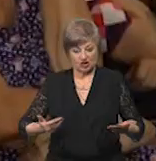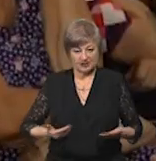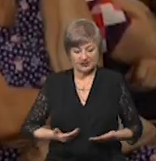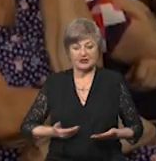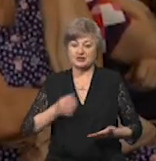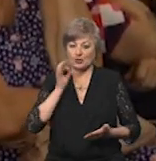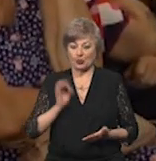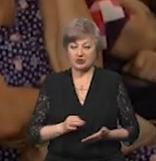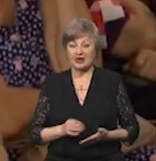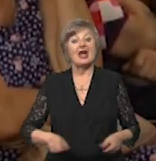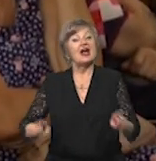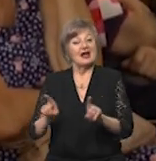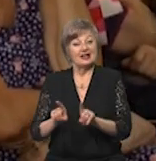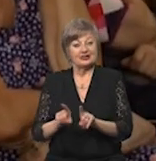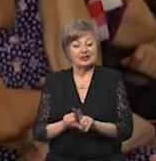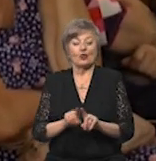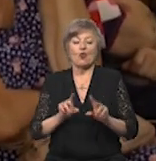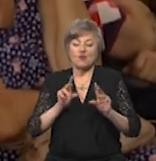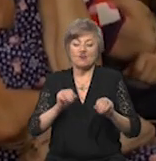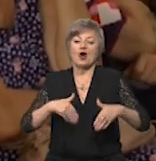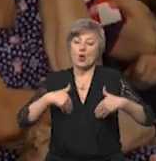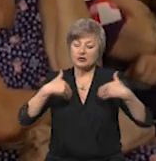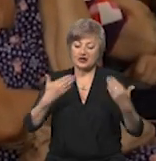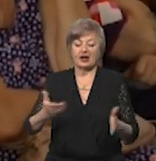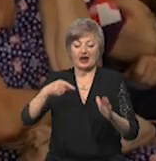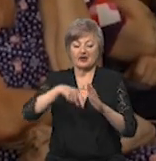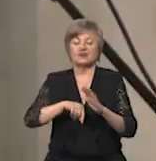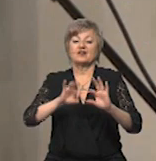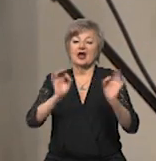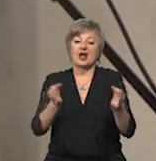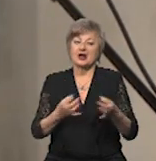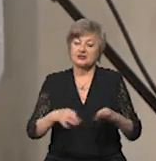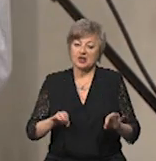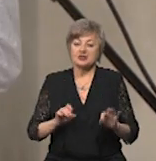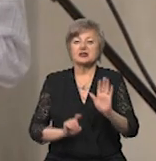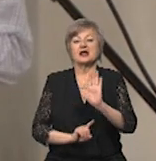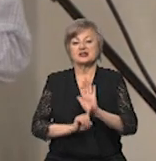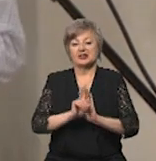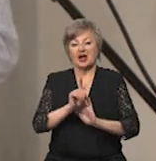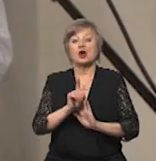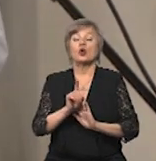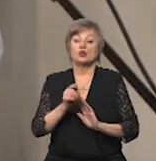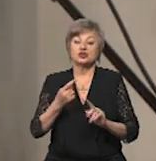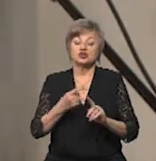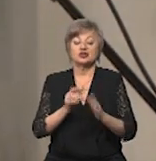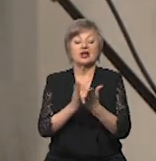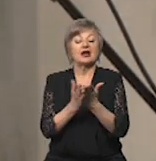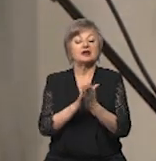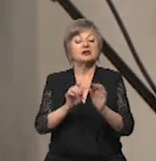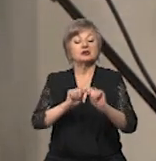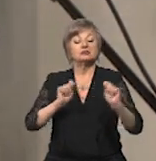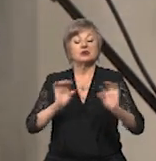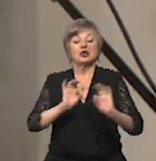джемсейшн. З такого откровення в Центрі мистецтв «Арт-простір» розпочалася презентація книги